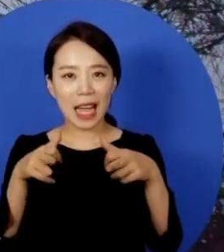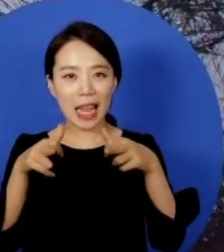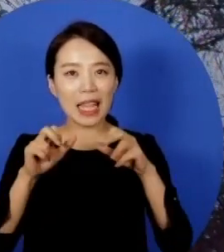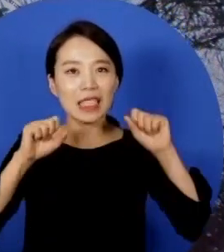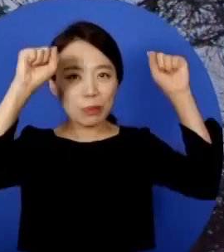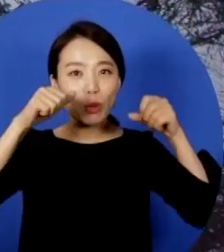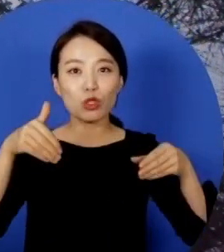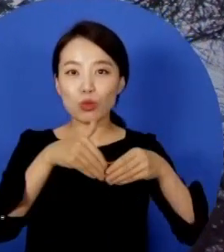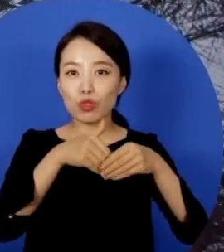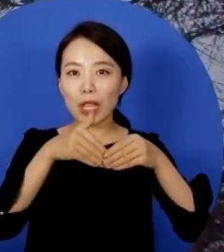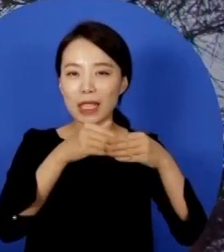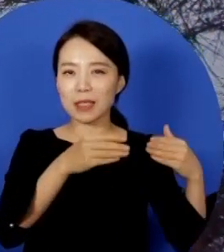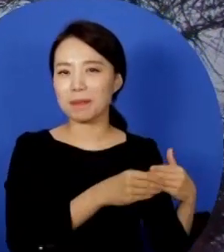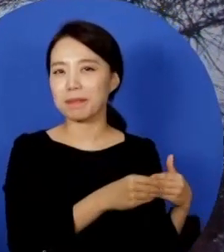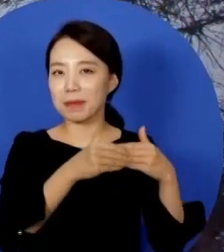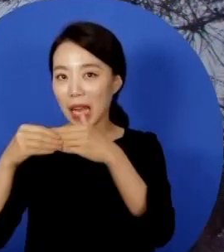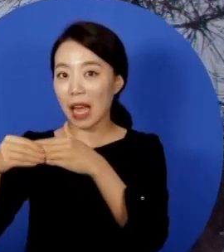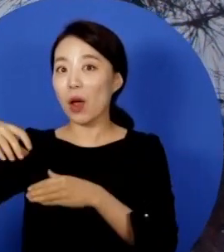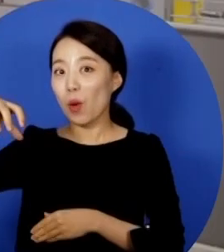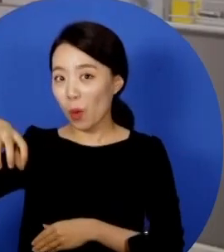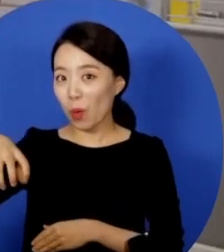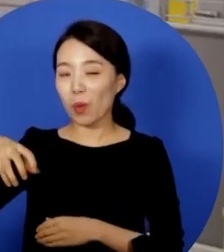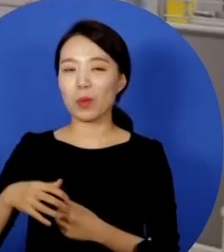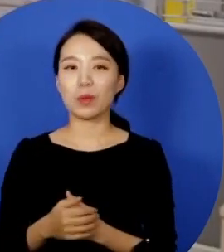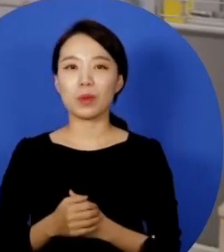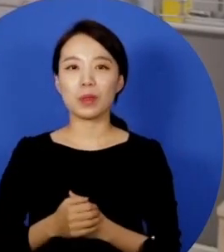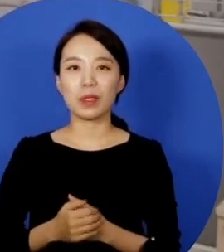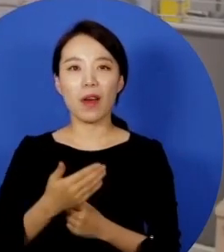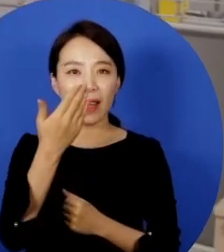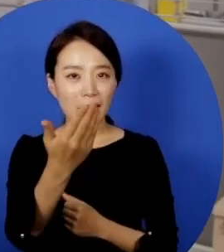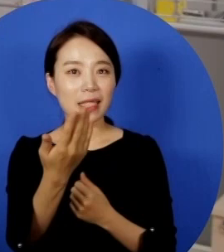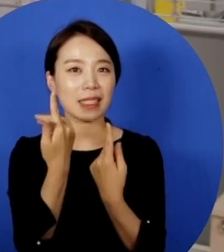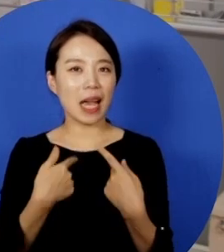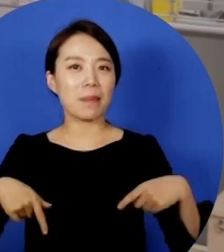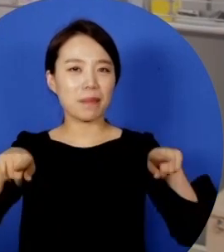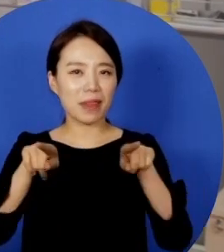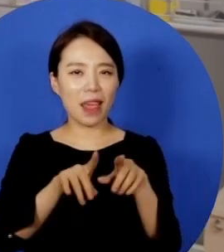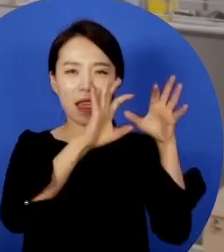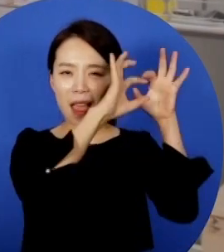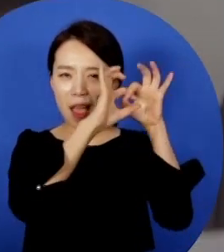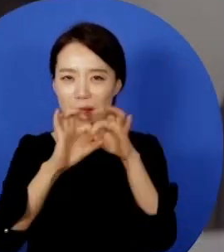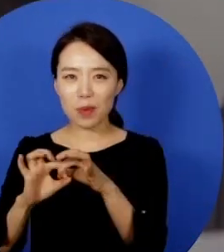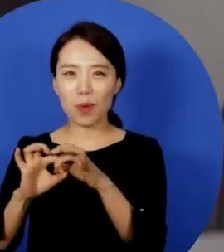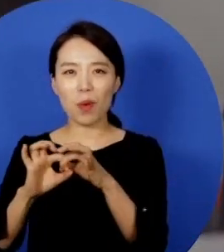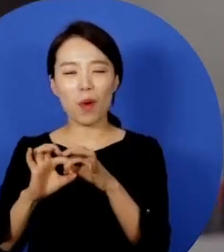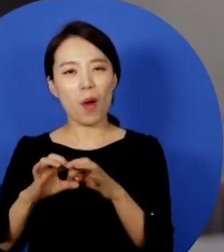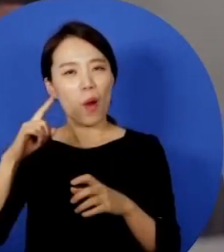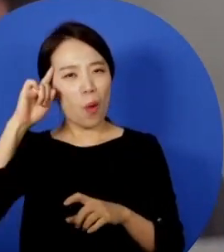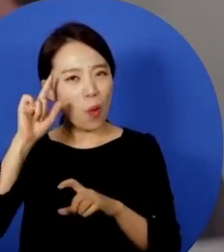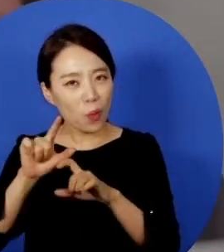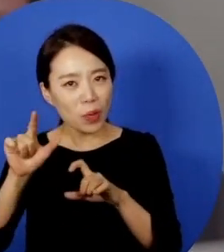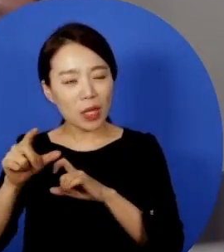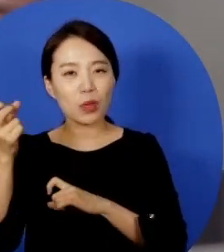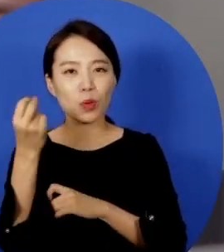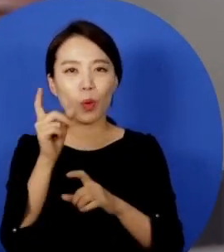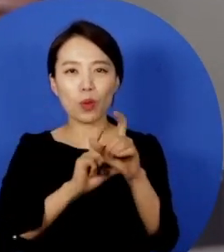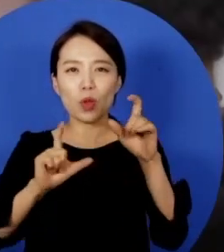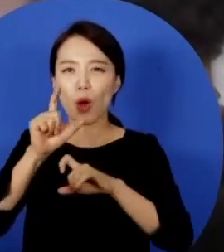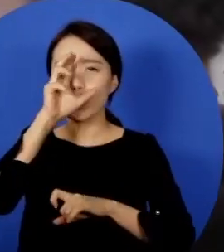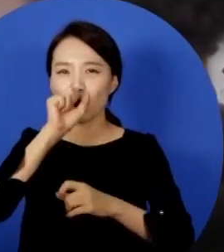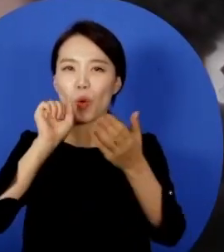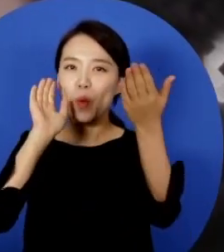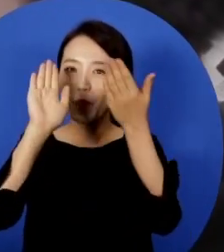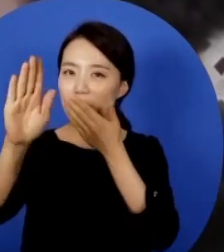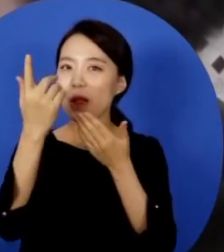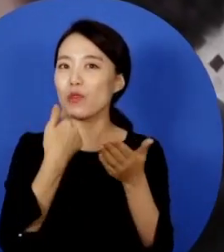우리는 장애인 스포츠 문화를 선도하는 대표 기관으로서 당신과 함께 계속해서 고민하고 더